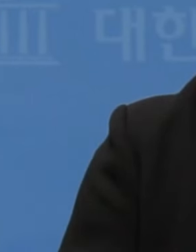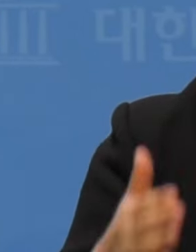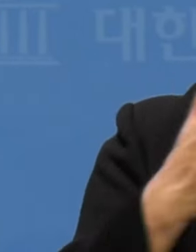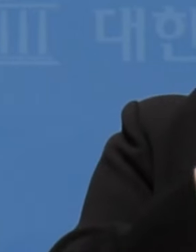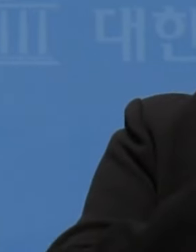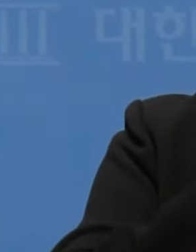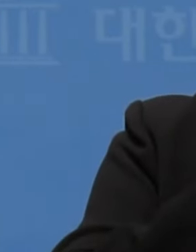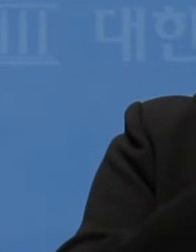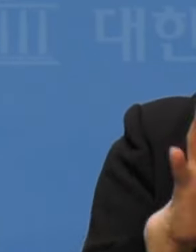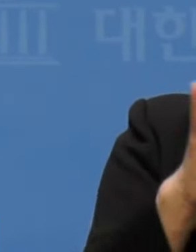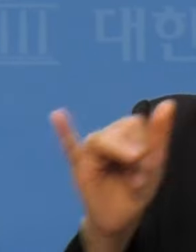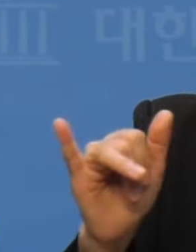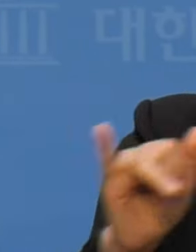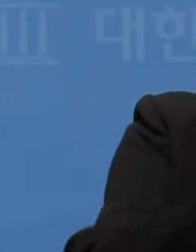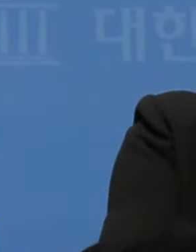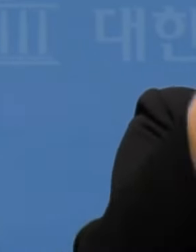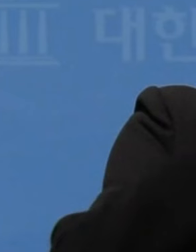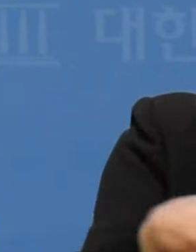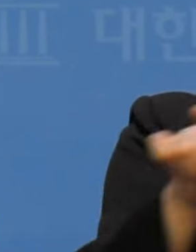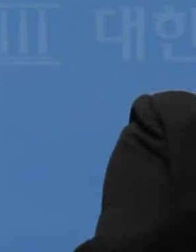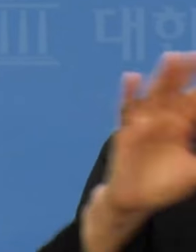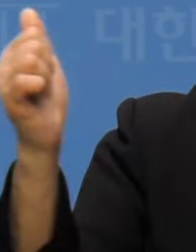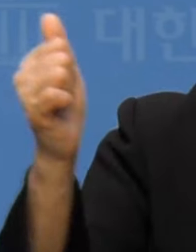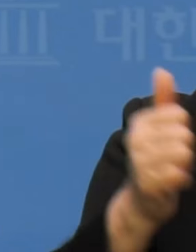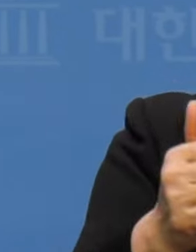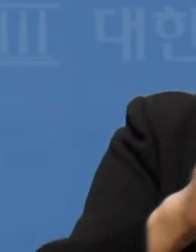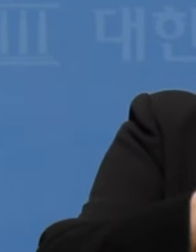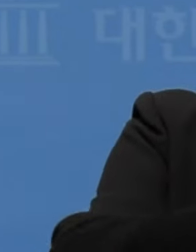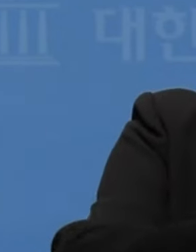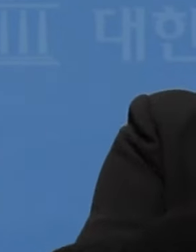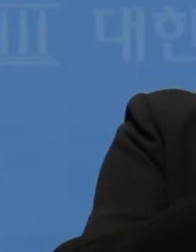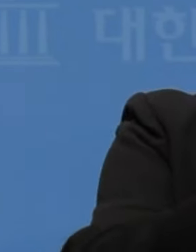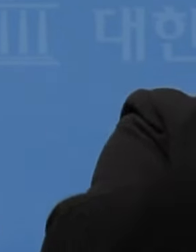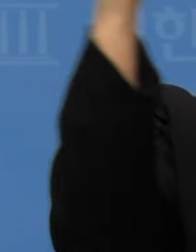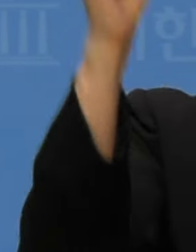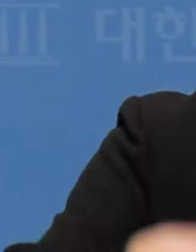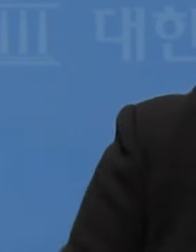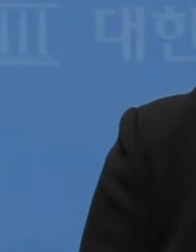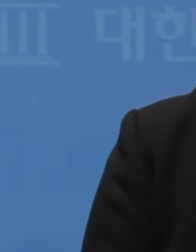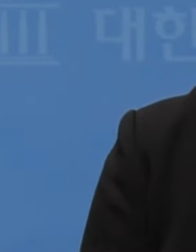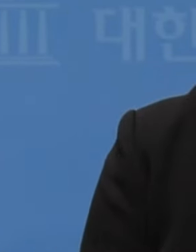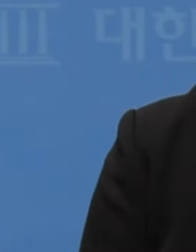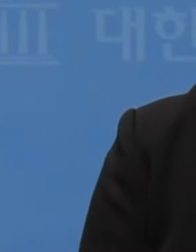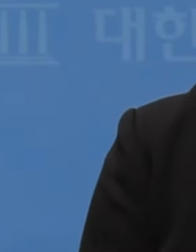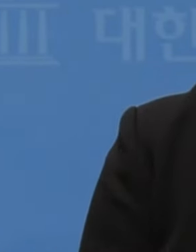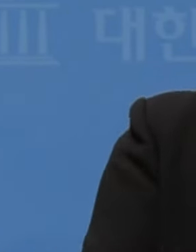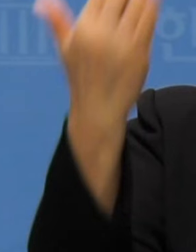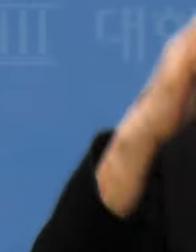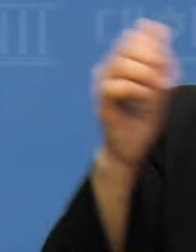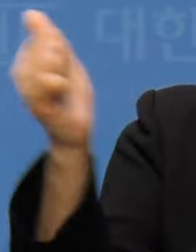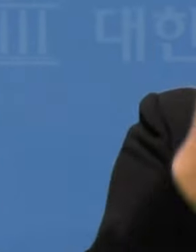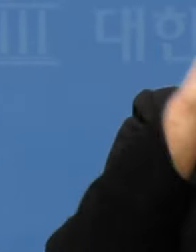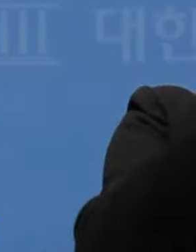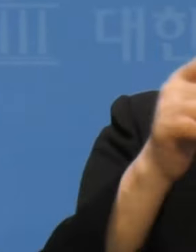김정현은 국민의 권익을 위해 국회에 반드시 입성해야겠습니다. 지난 국회가